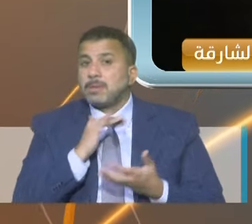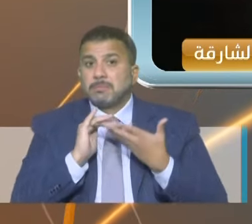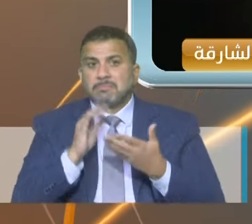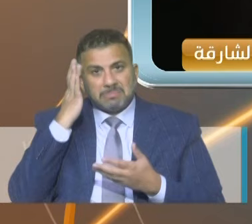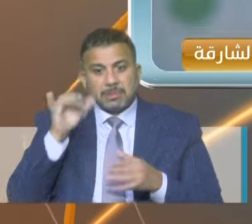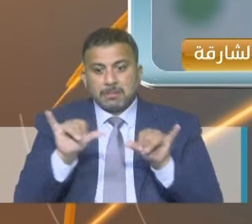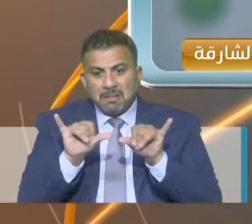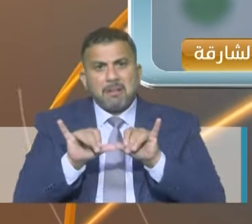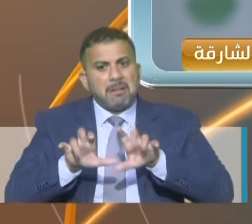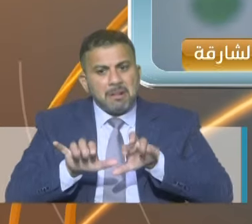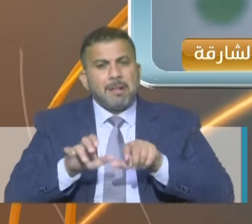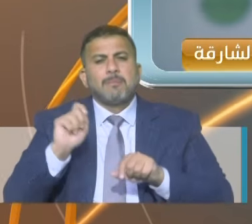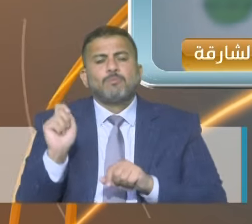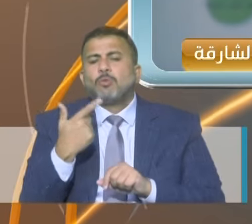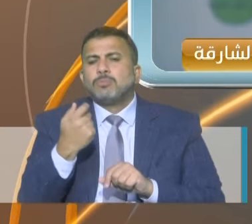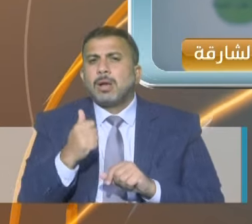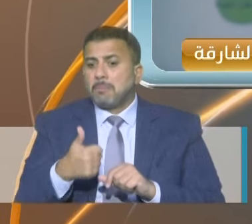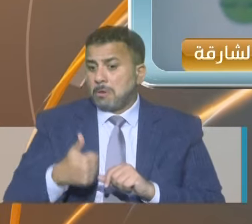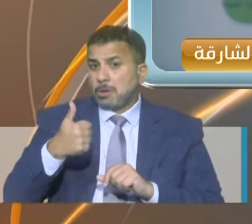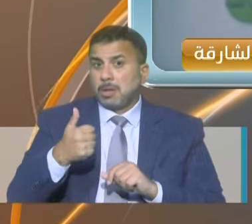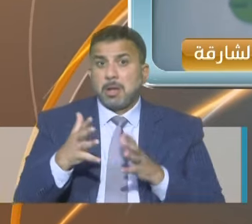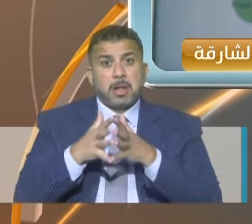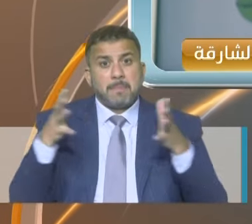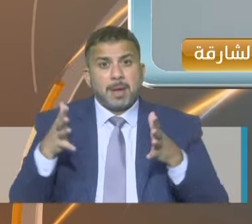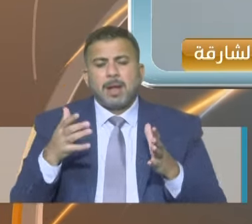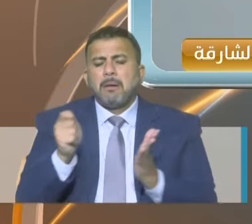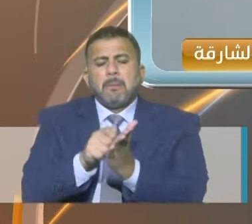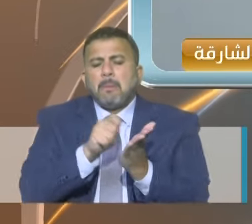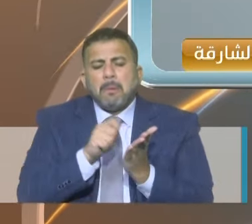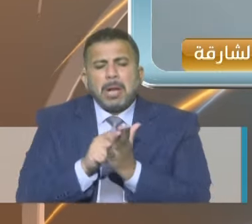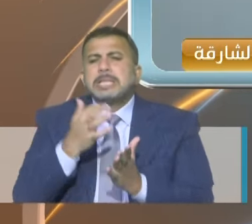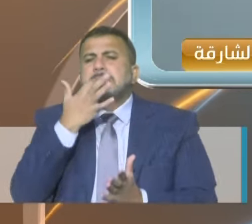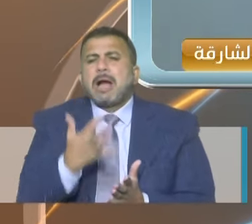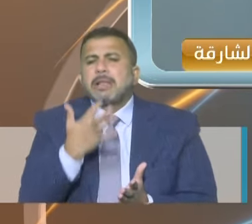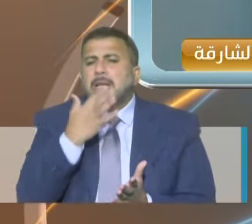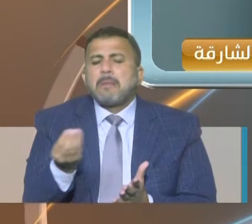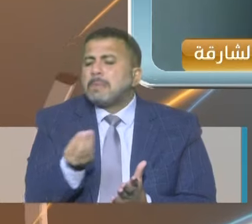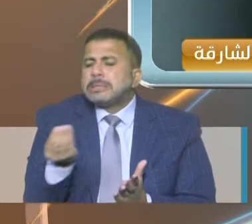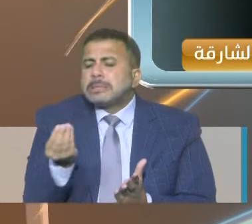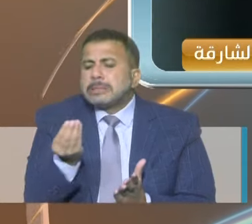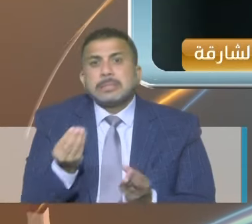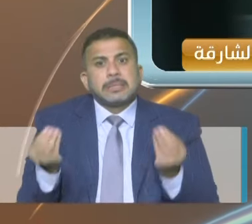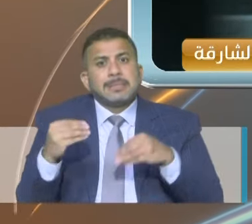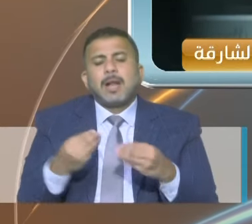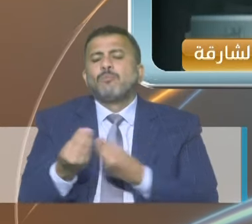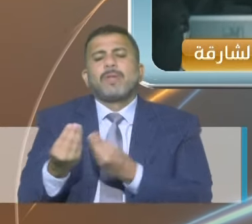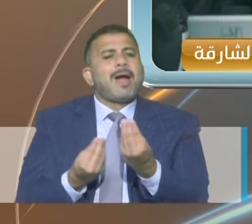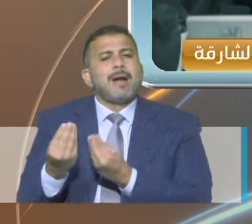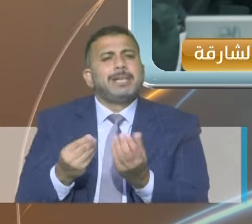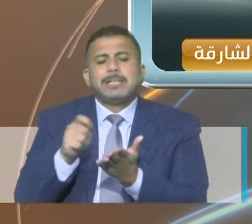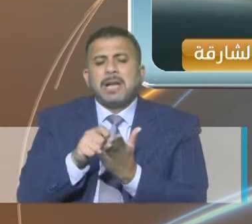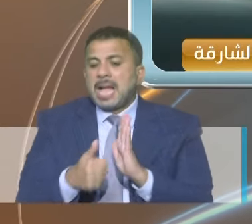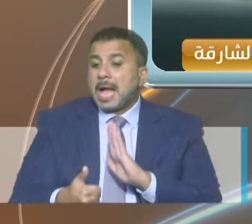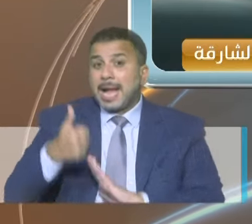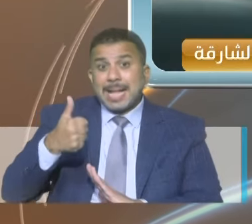الذكية، حيث حققت الدائرة نجاحا كبيرا في تسهيل إجراءات وتقديم الخدمات المتميزة للمتعاملين